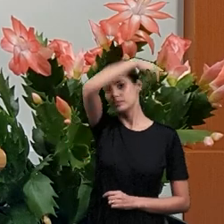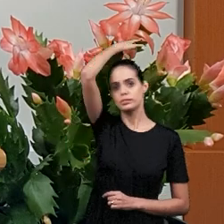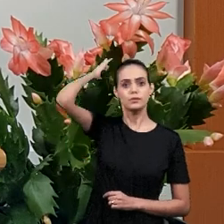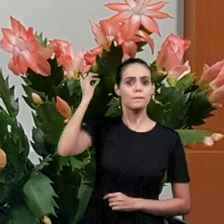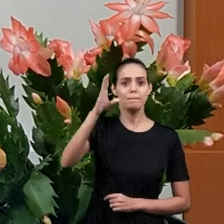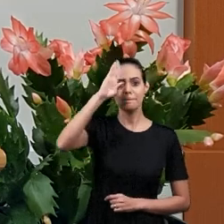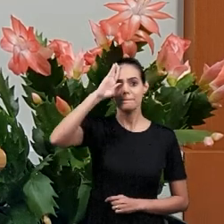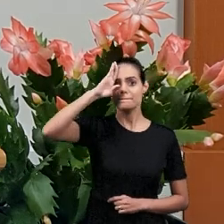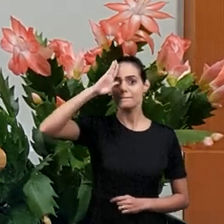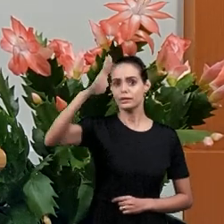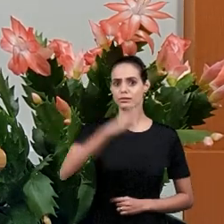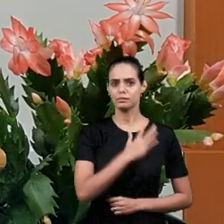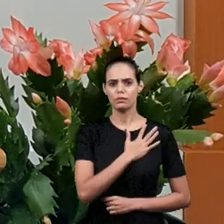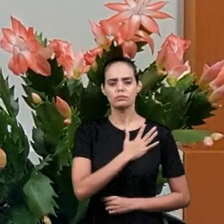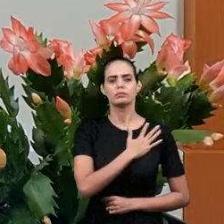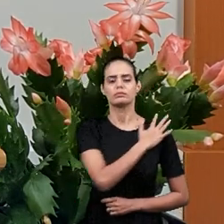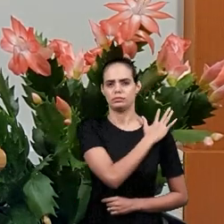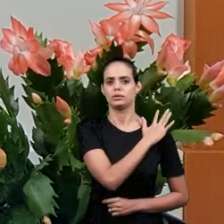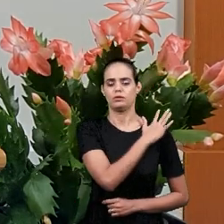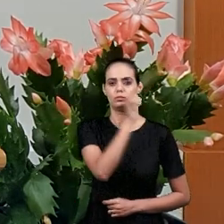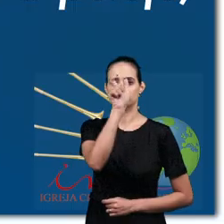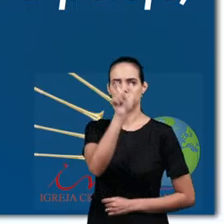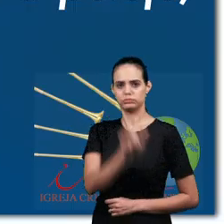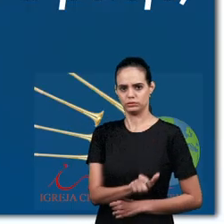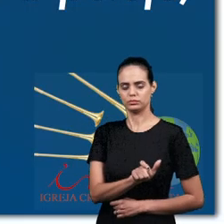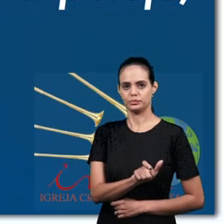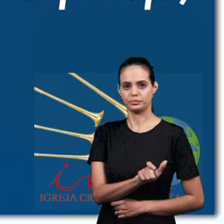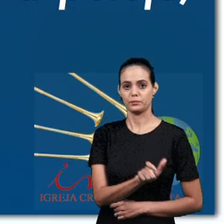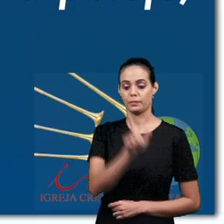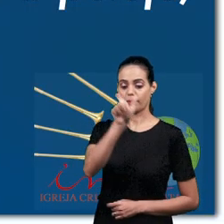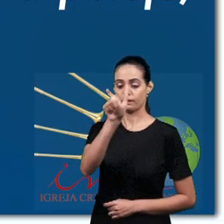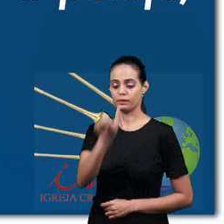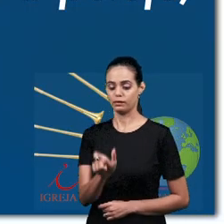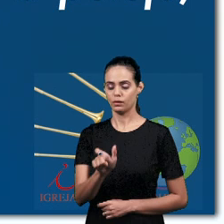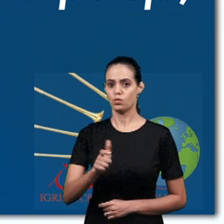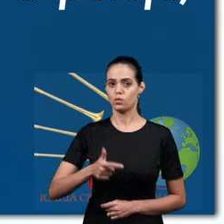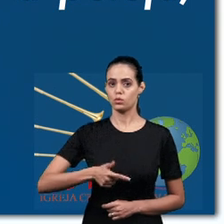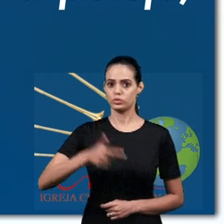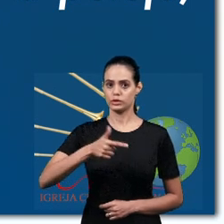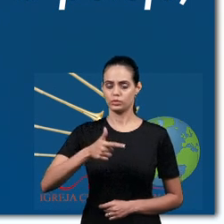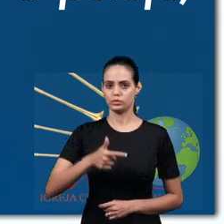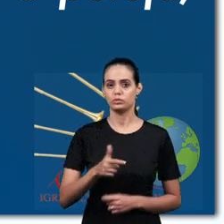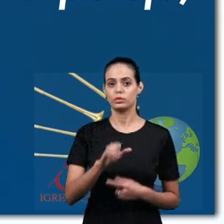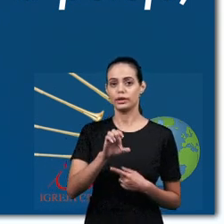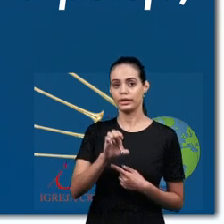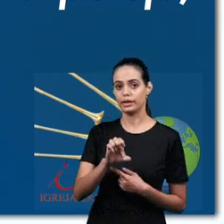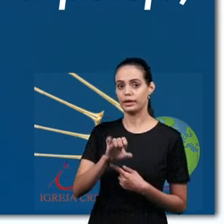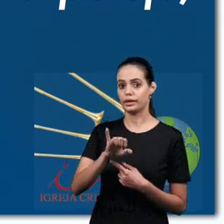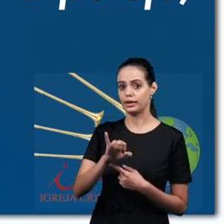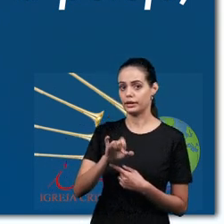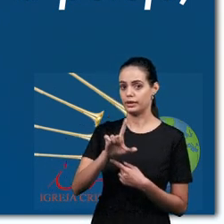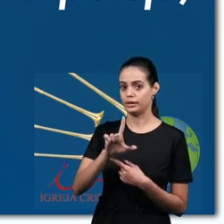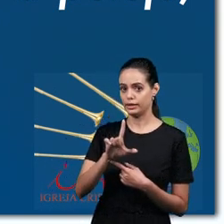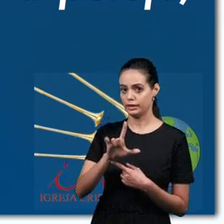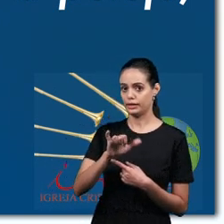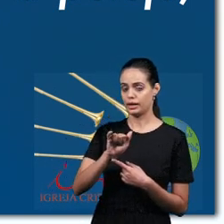Passons au deuxième. Après Éléazar, fils de Dodo, fils d'Aoui, parmi les 3